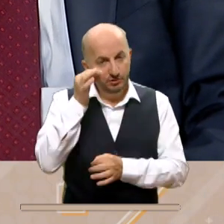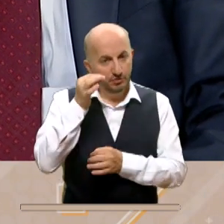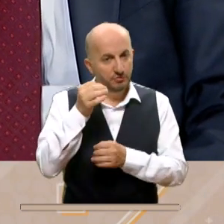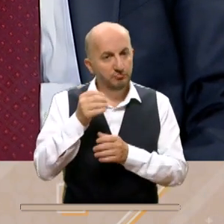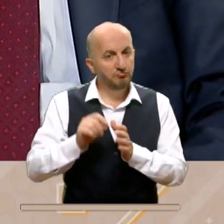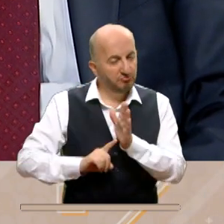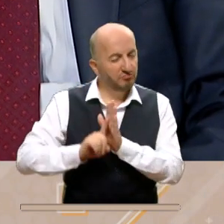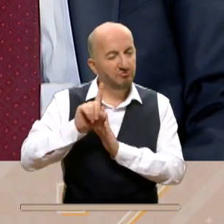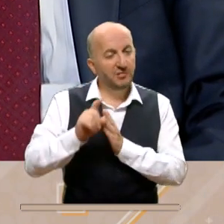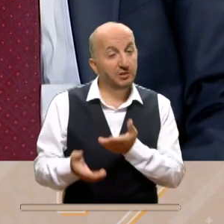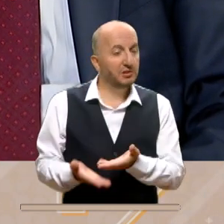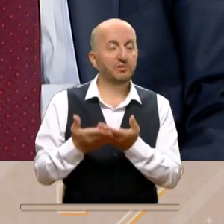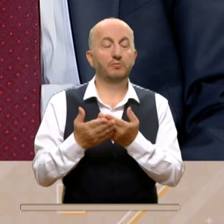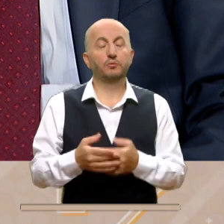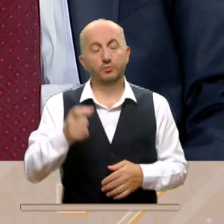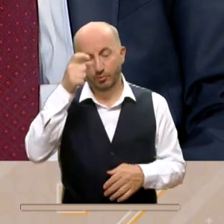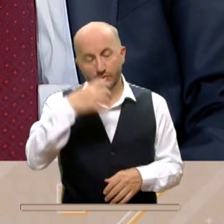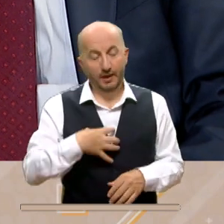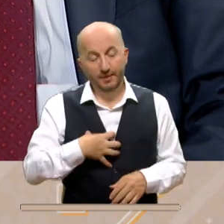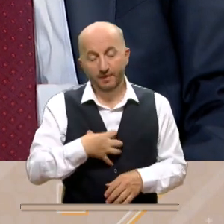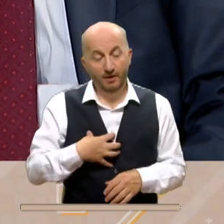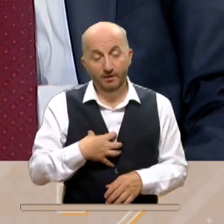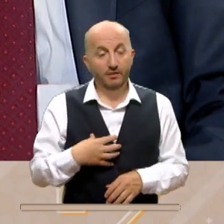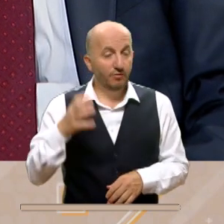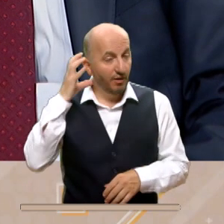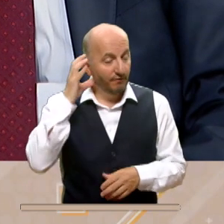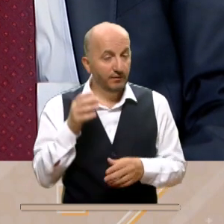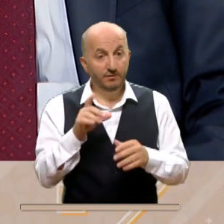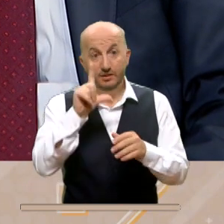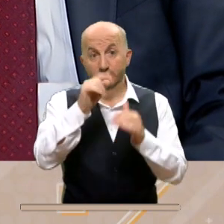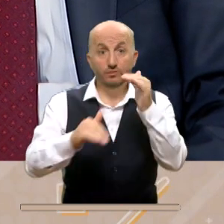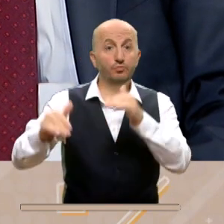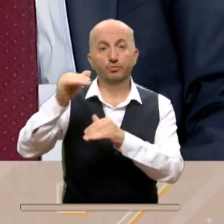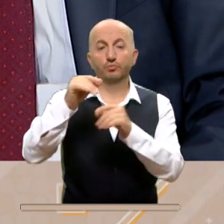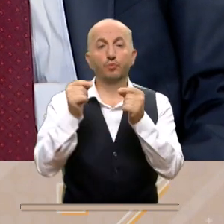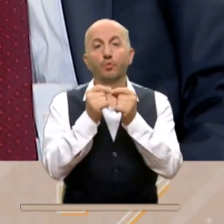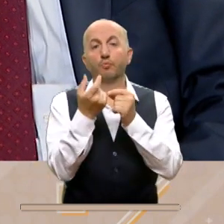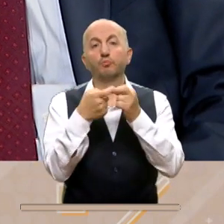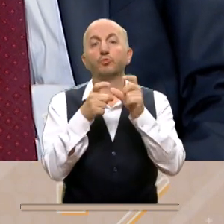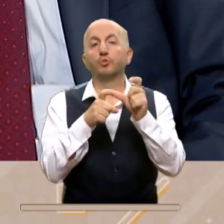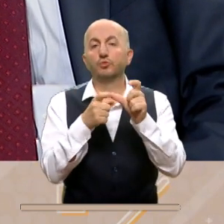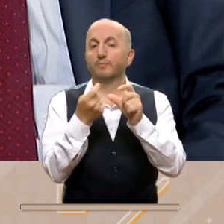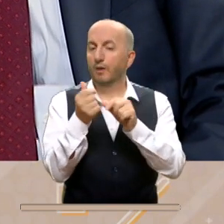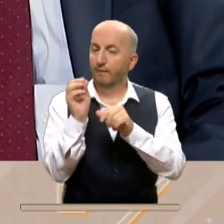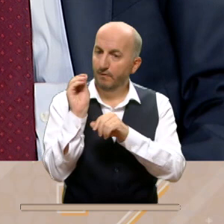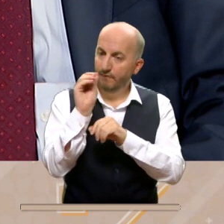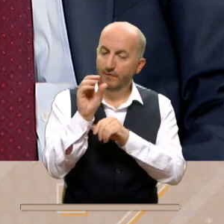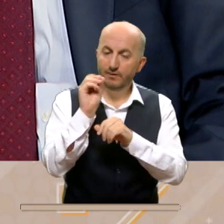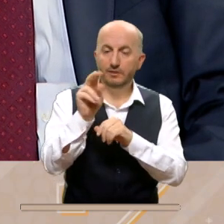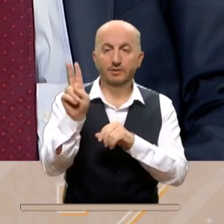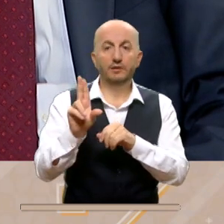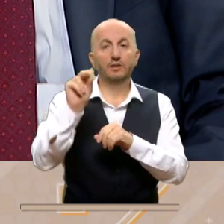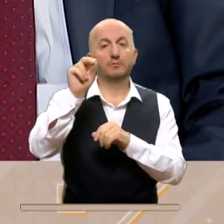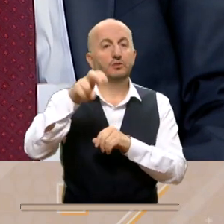sağlamış. Türkiye Diyanet Vakfı'nın verdiği lisansüstü burslarla 70-80 civarında efendim